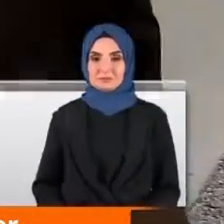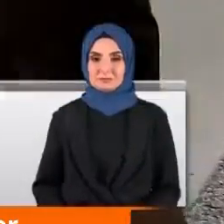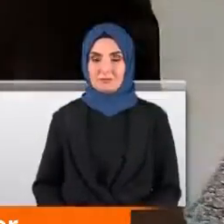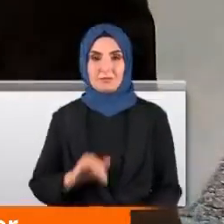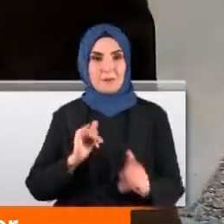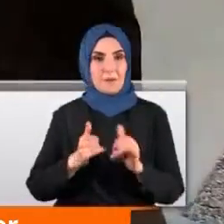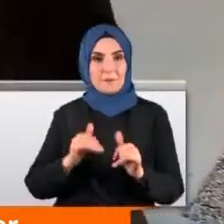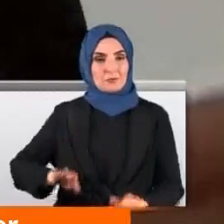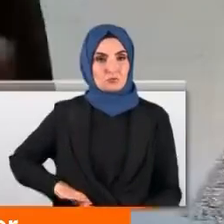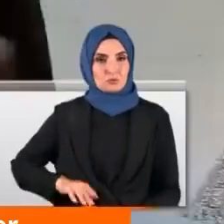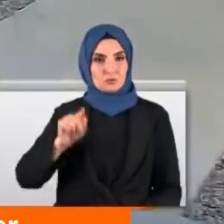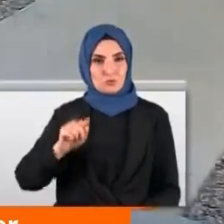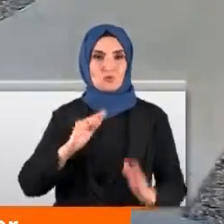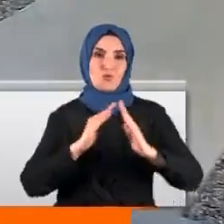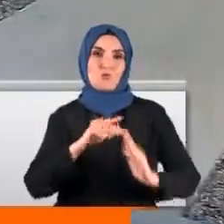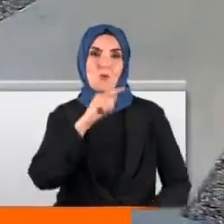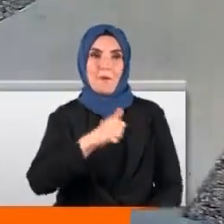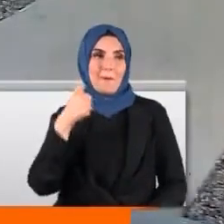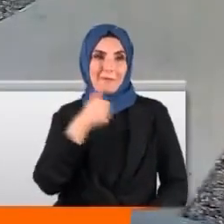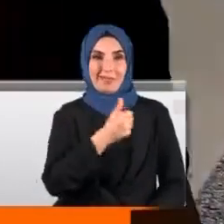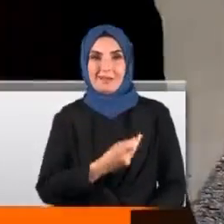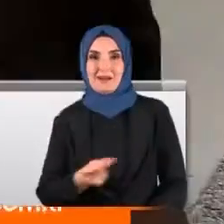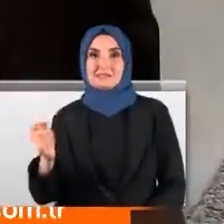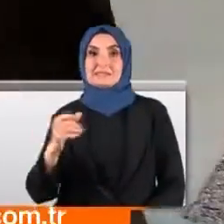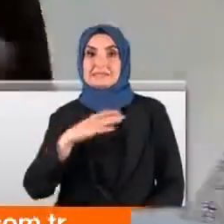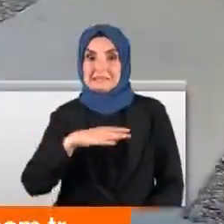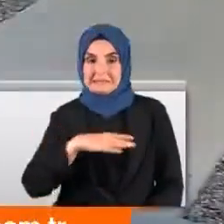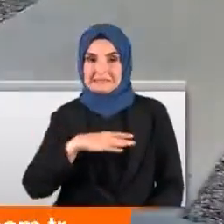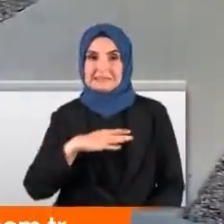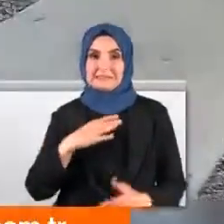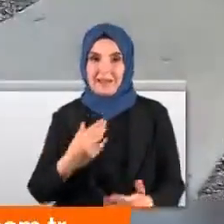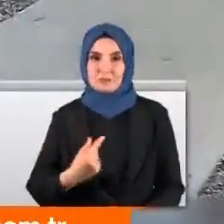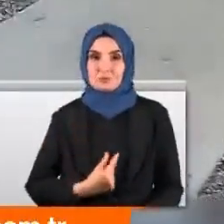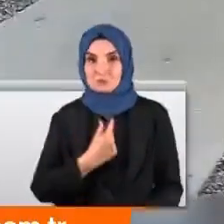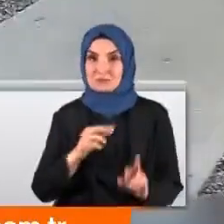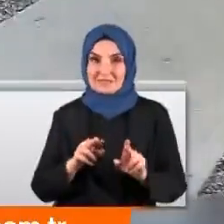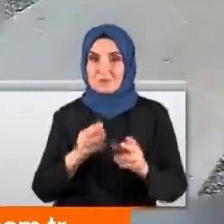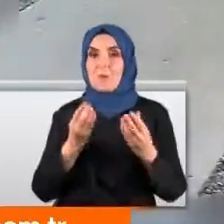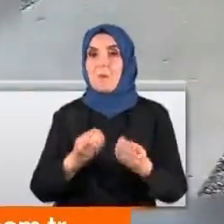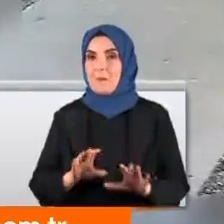Yaramaz çocuk komşunun ziline basıp kaçmak istedi ama işler umduğu gibi gitmedi.